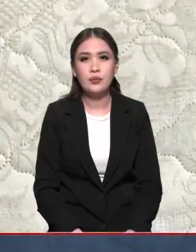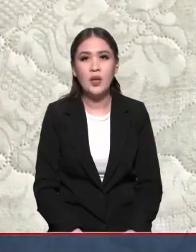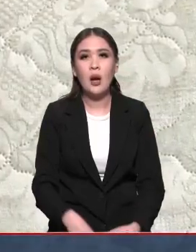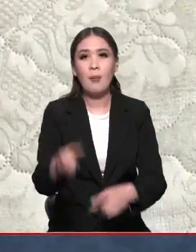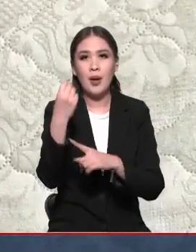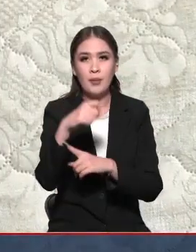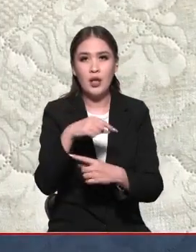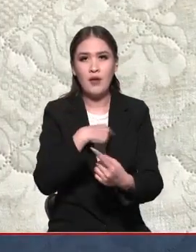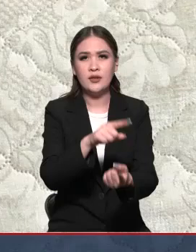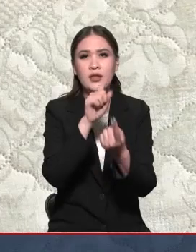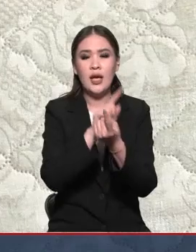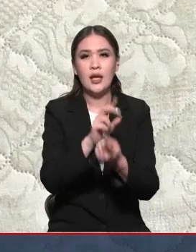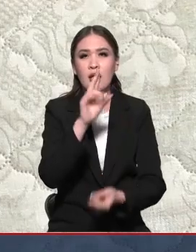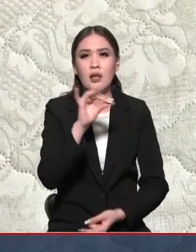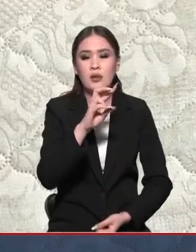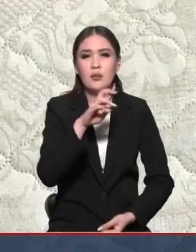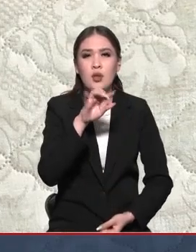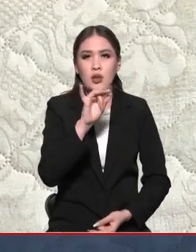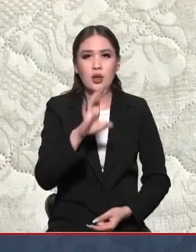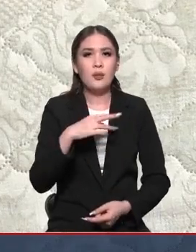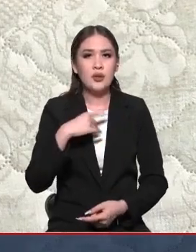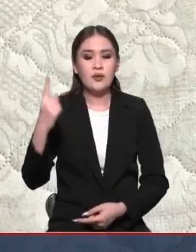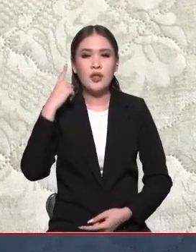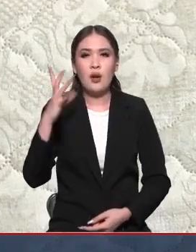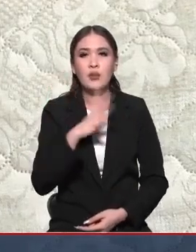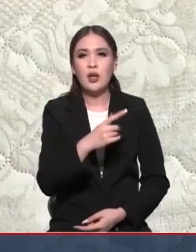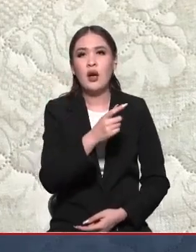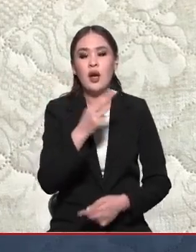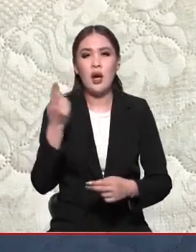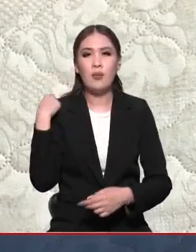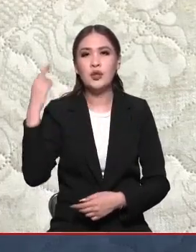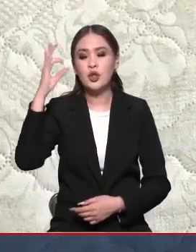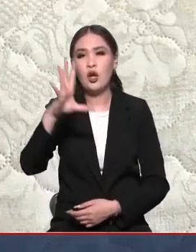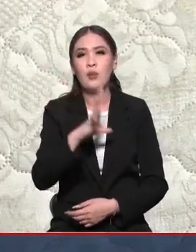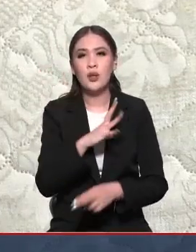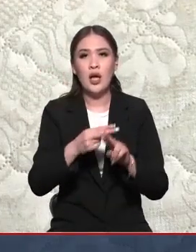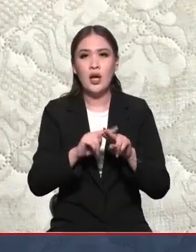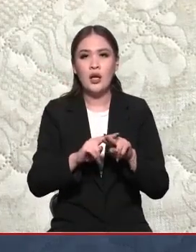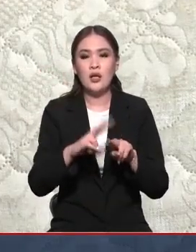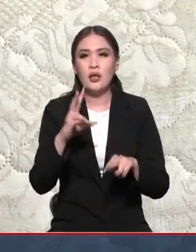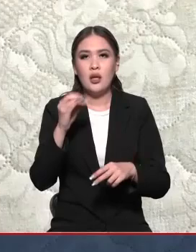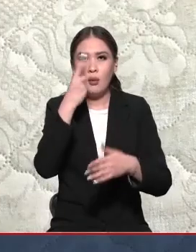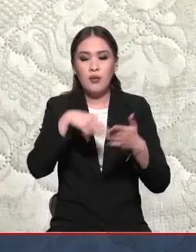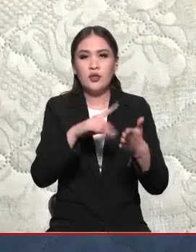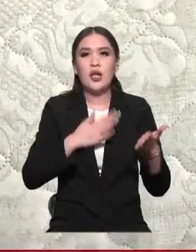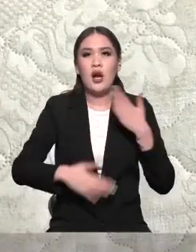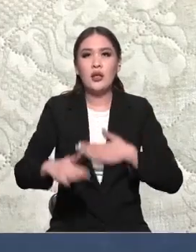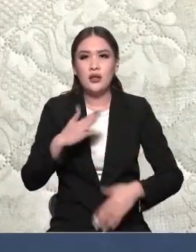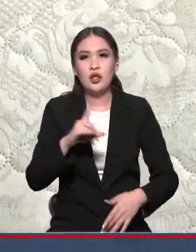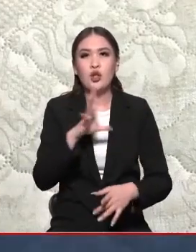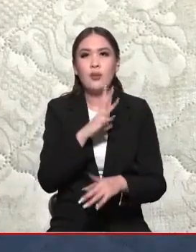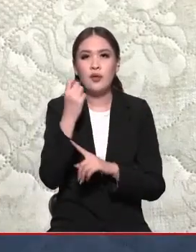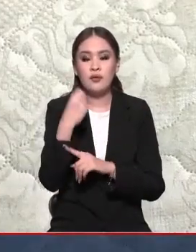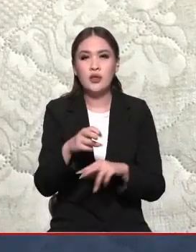Победу я встретил в Кёнигсберге. Услышав от командира новость, мы безмерно были рады и не поверили своему счастью. Все плакали и не могли сдержать